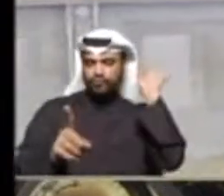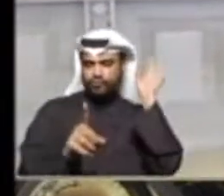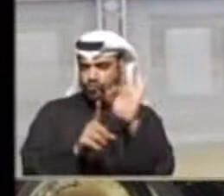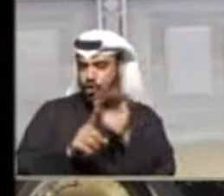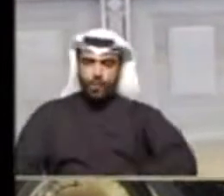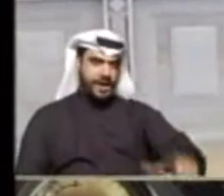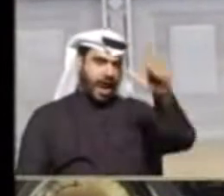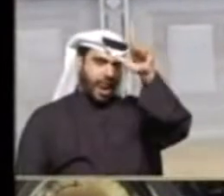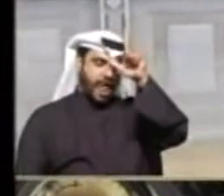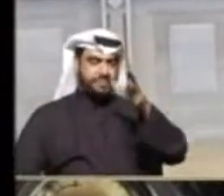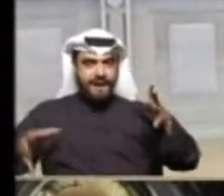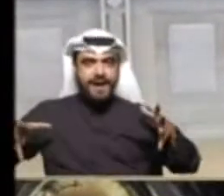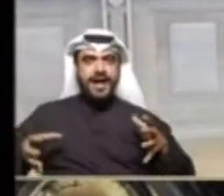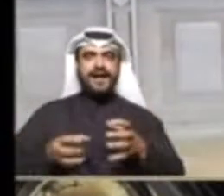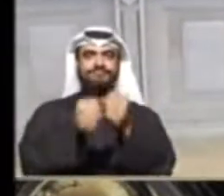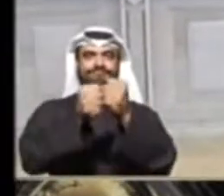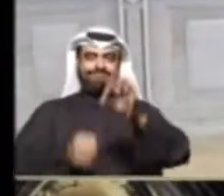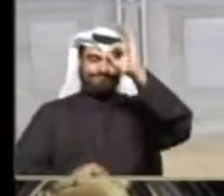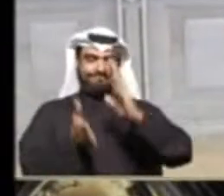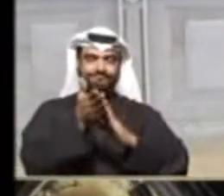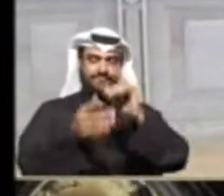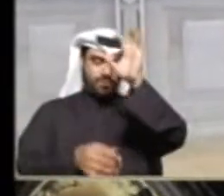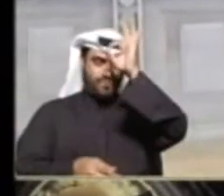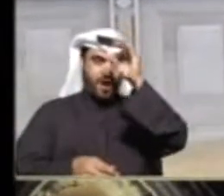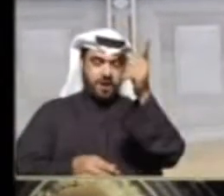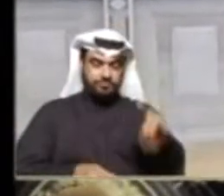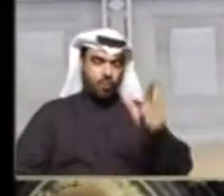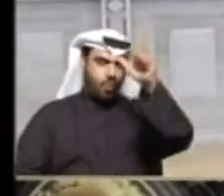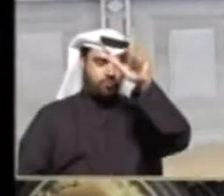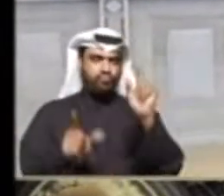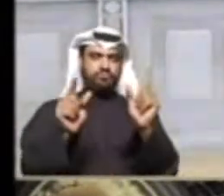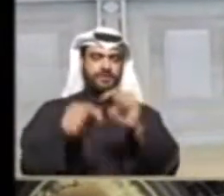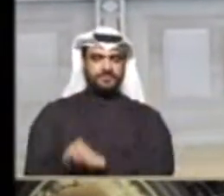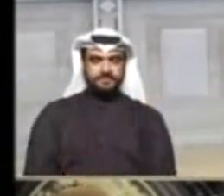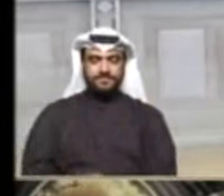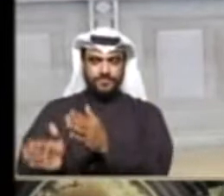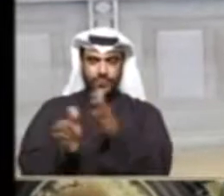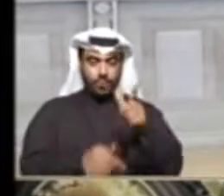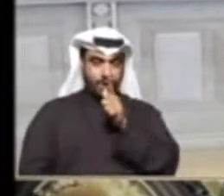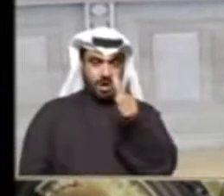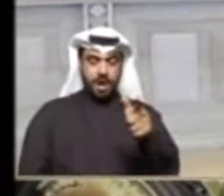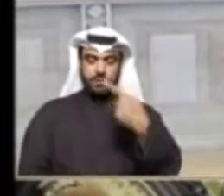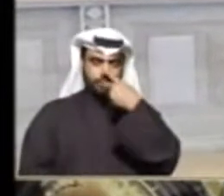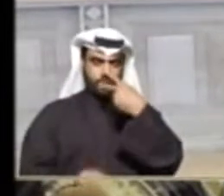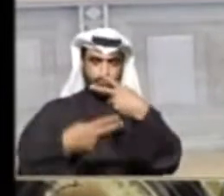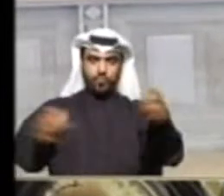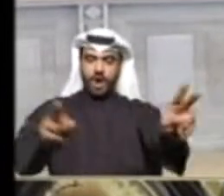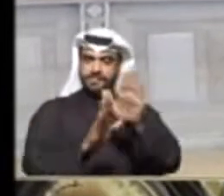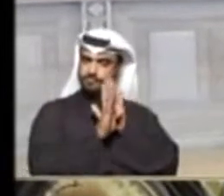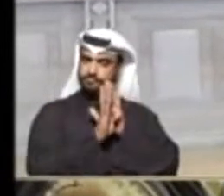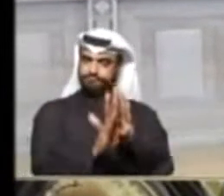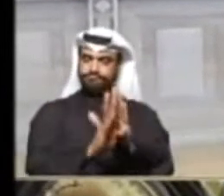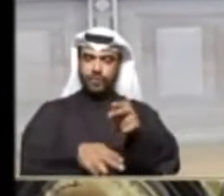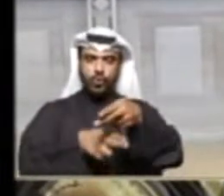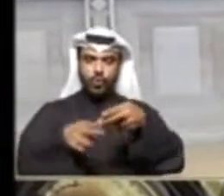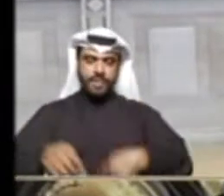المملكة وزعزعة الأمن الوطني وإثارة الفوضى والرعب لدى المواطنين، مؤكدا مساندة دولة الكويت